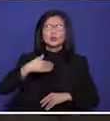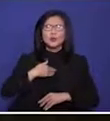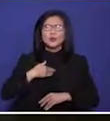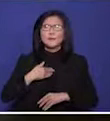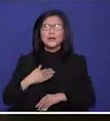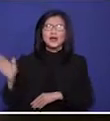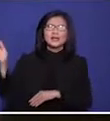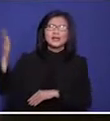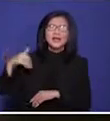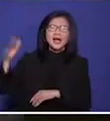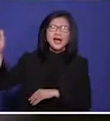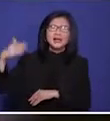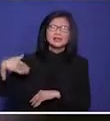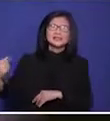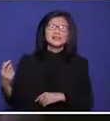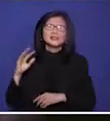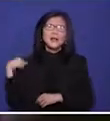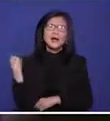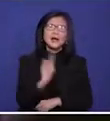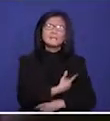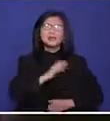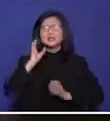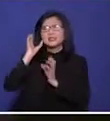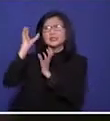airku. Marilah